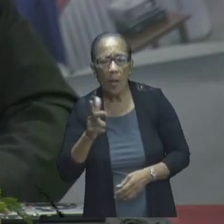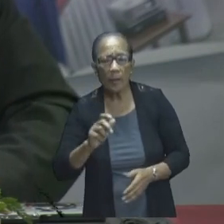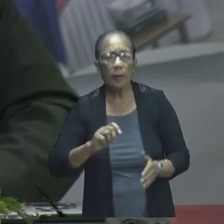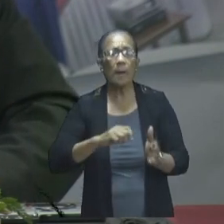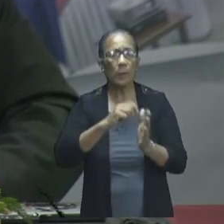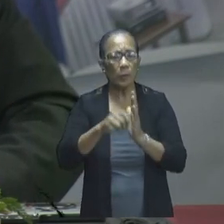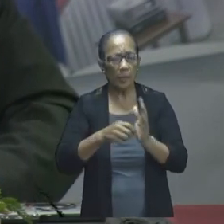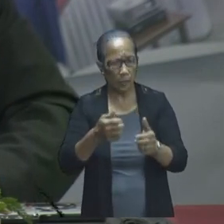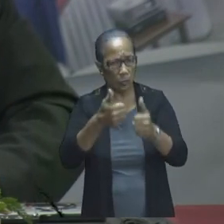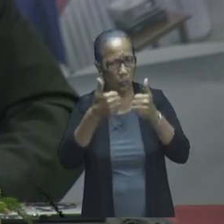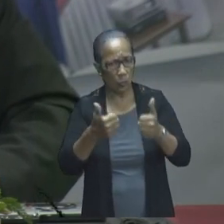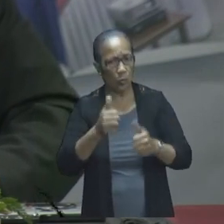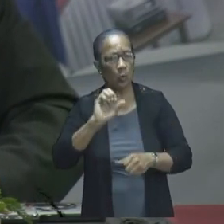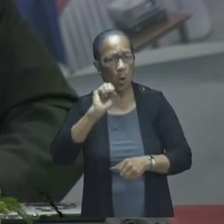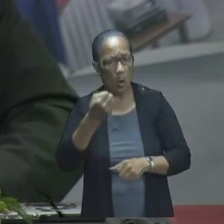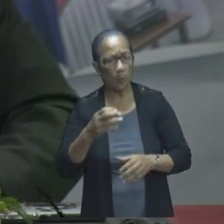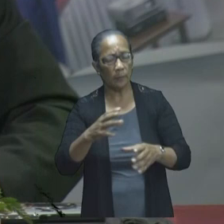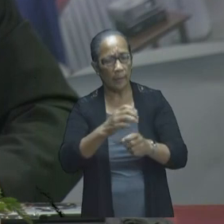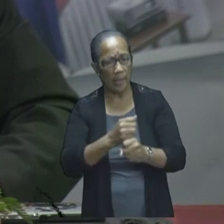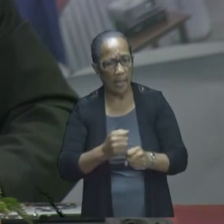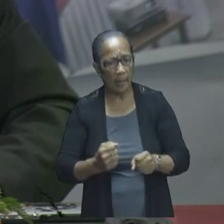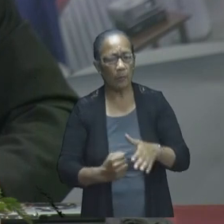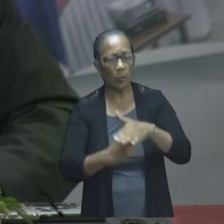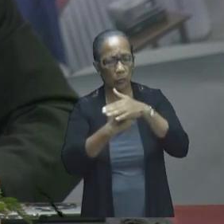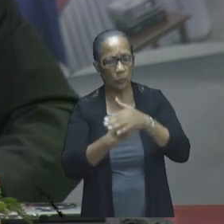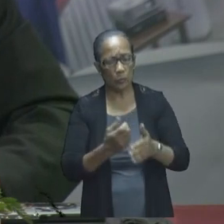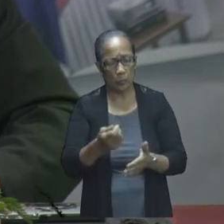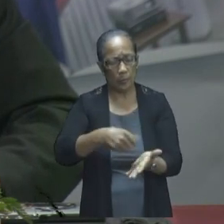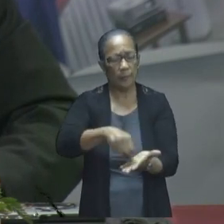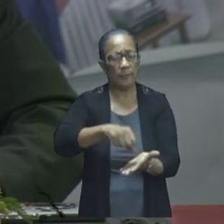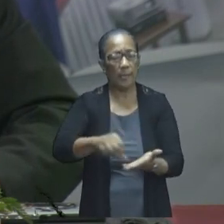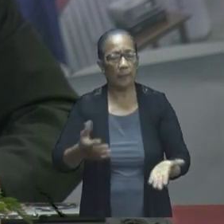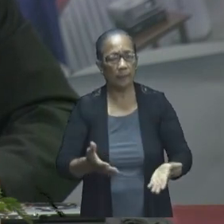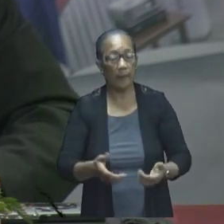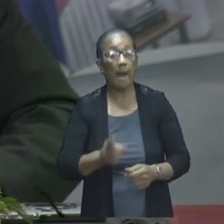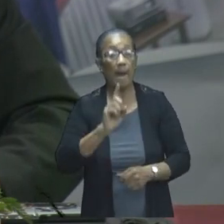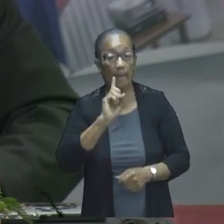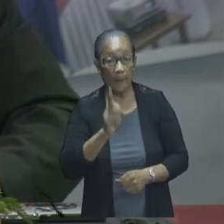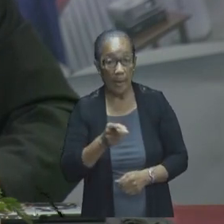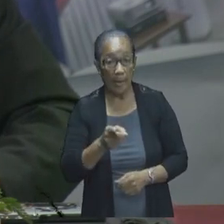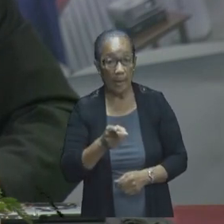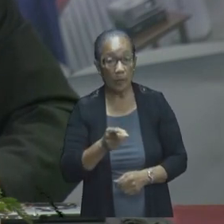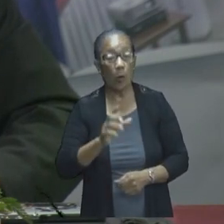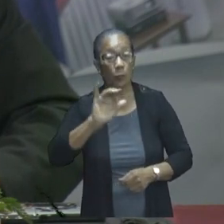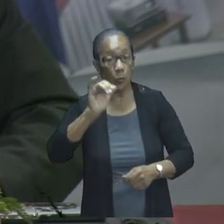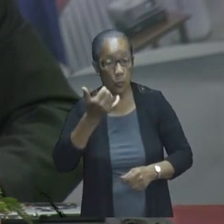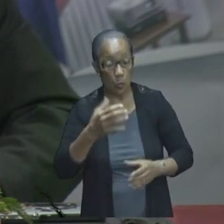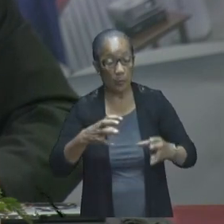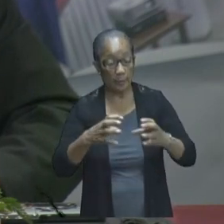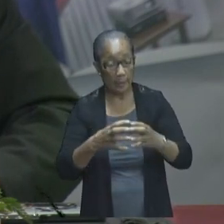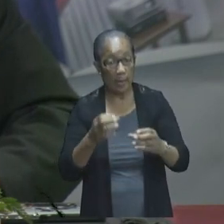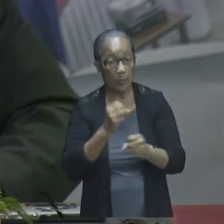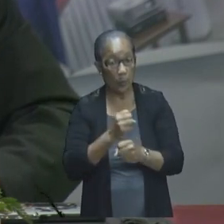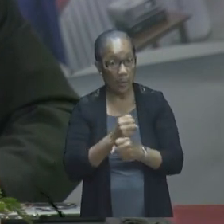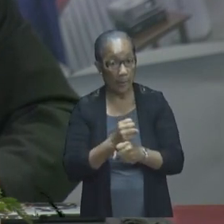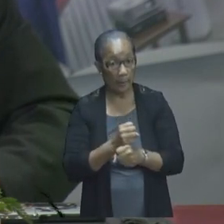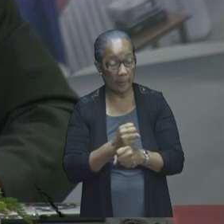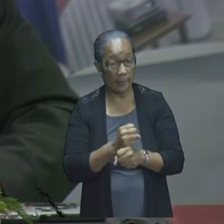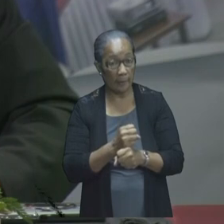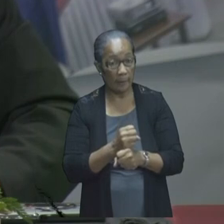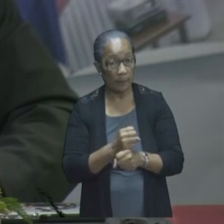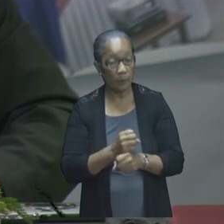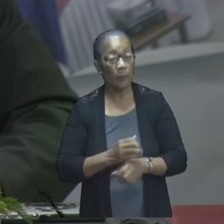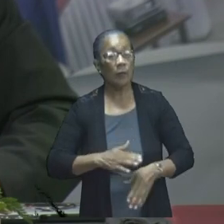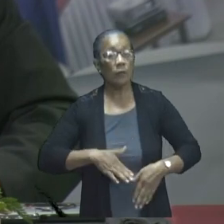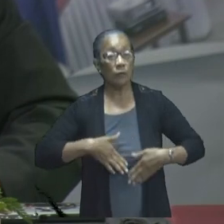bij hun programma en bij hun begroting maar gelet op die nieuwe samenwerken die we zijn aangegaan verwachten